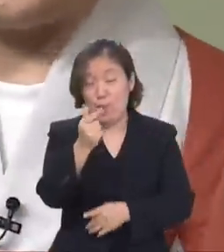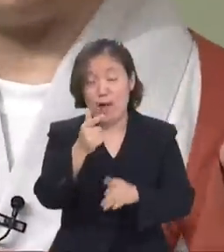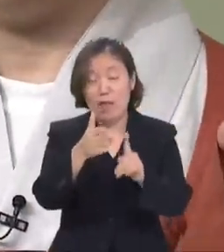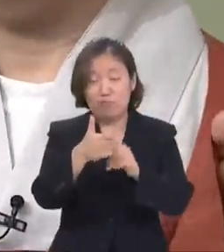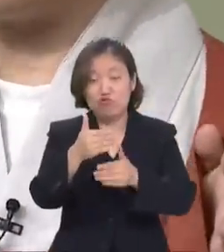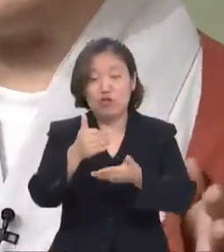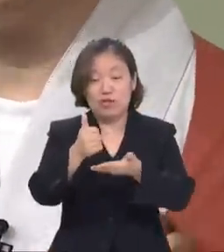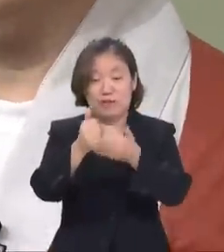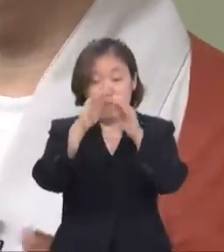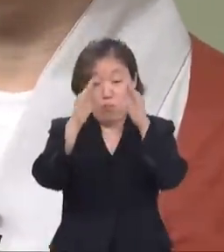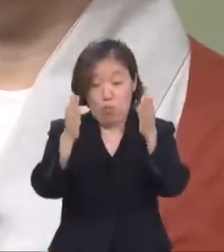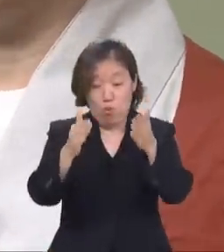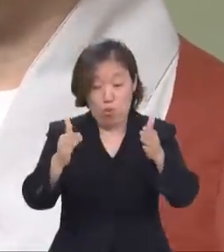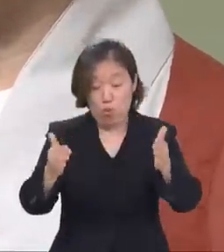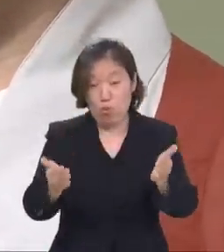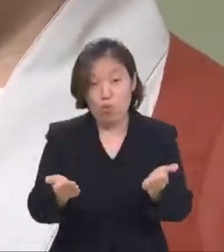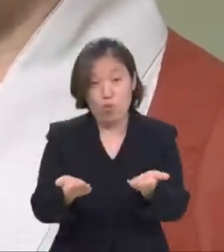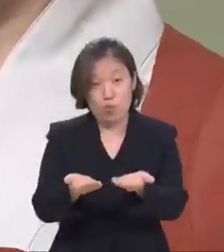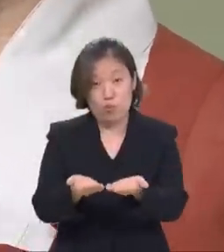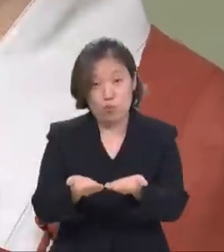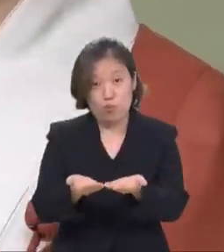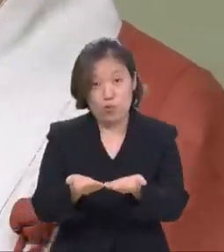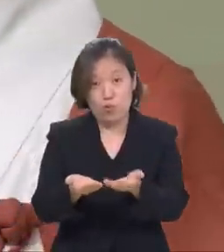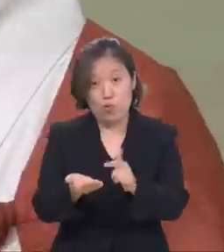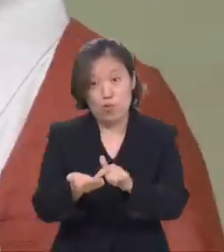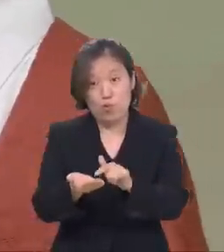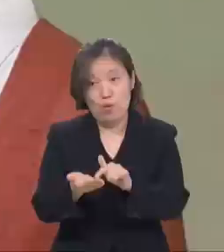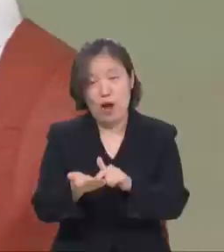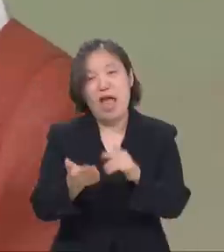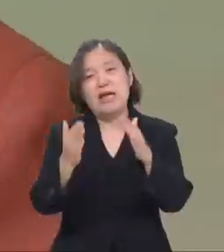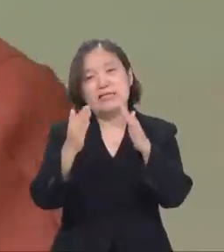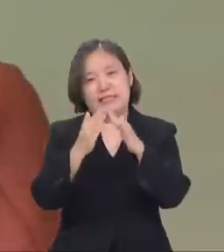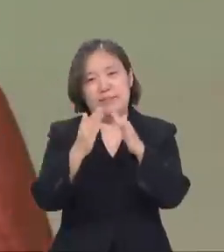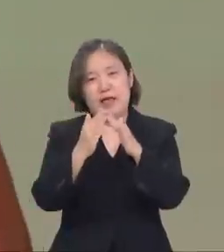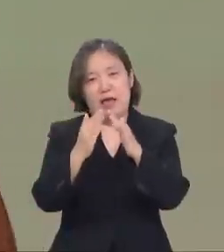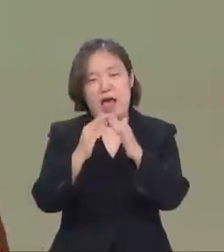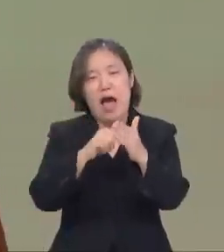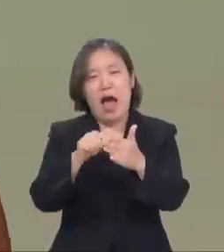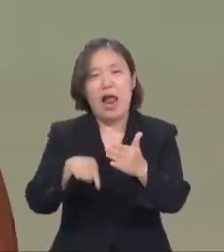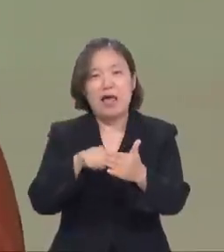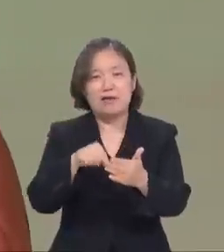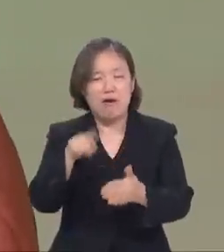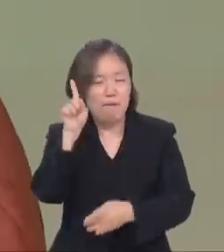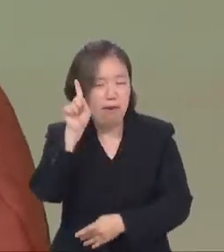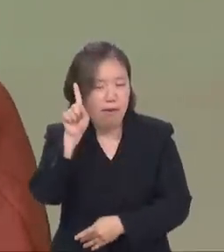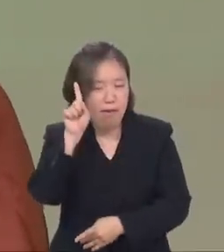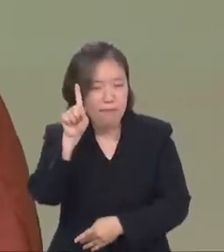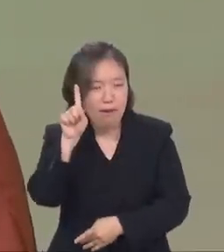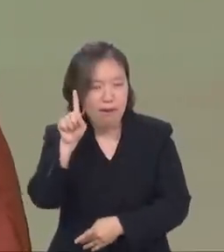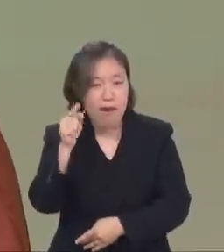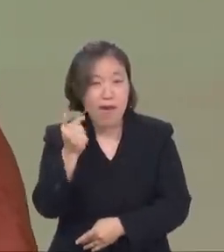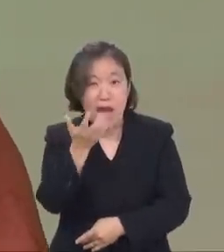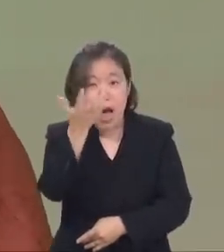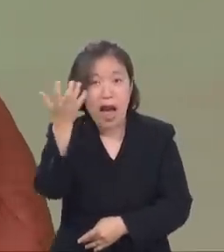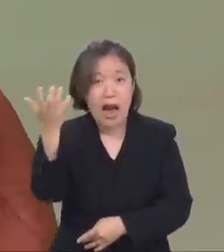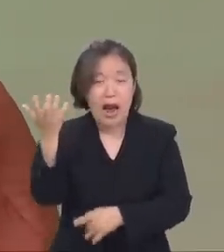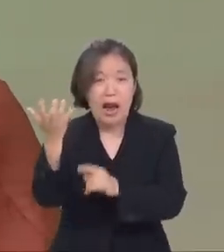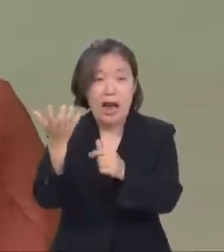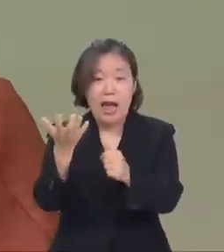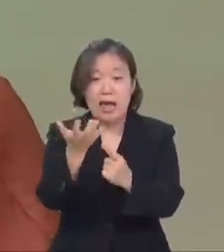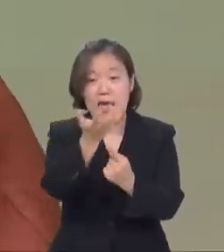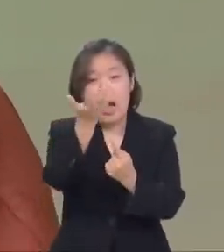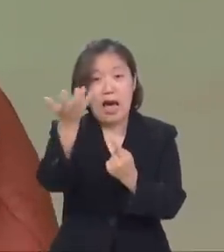부처님과 관세음보살님을 모셔놓고 집에서도 매일 향 피우고 이렇게 차를